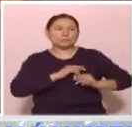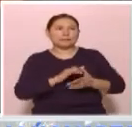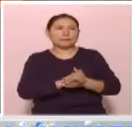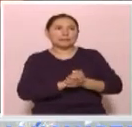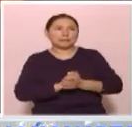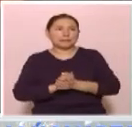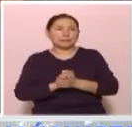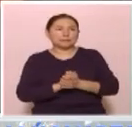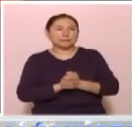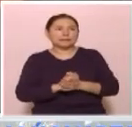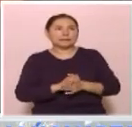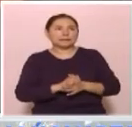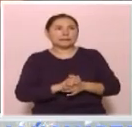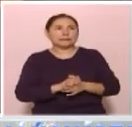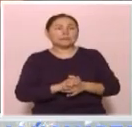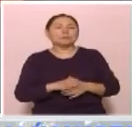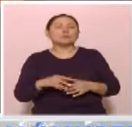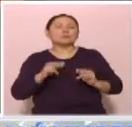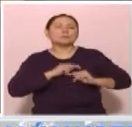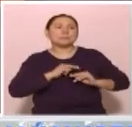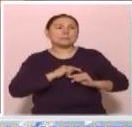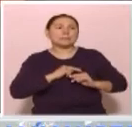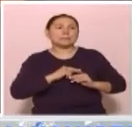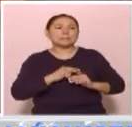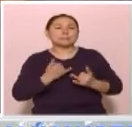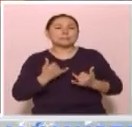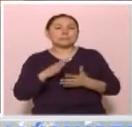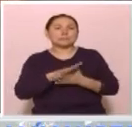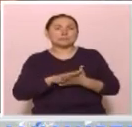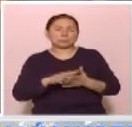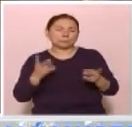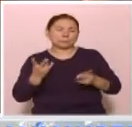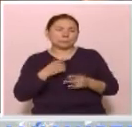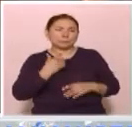бірігіп жұмыстарды іске асыру болып табылады.